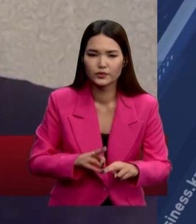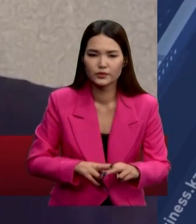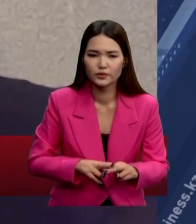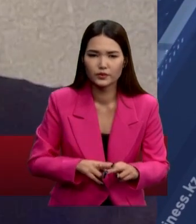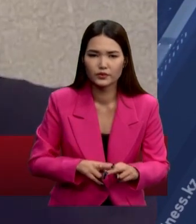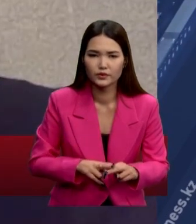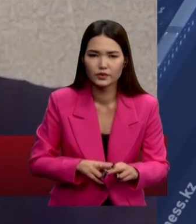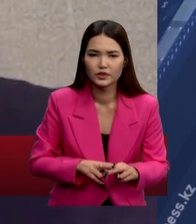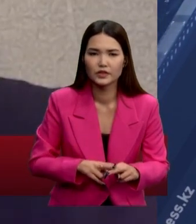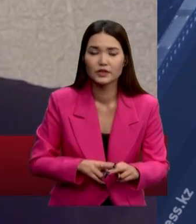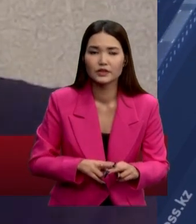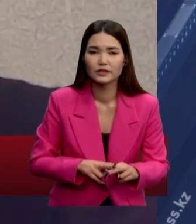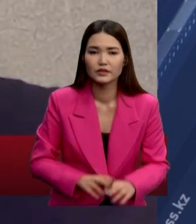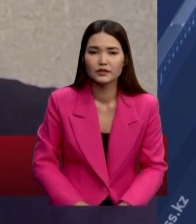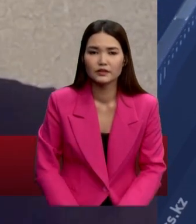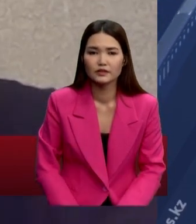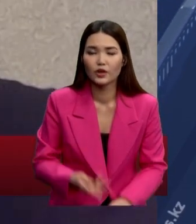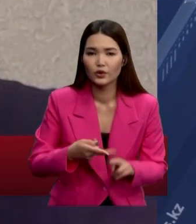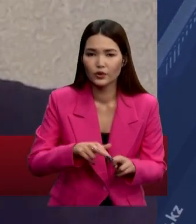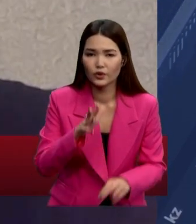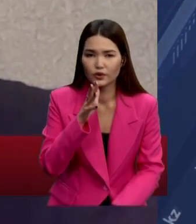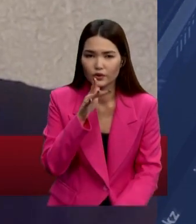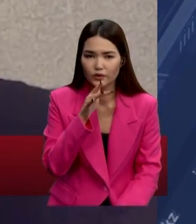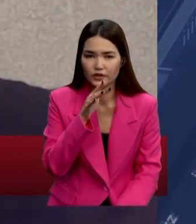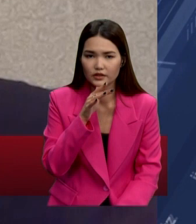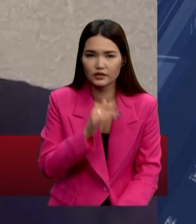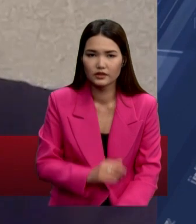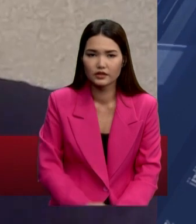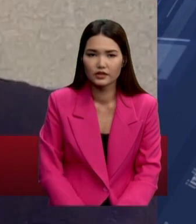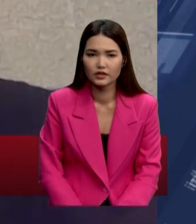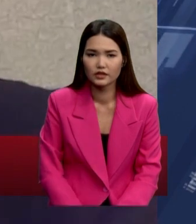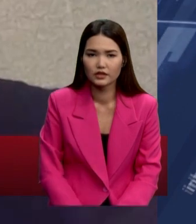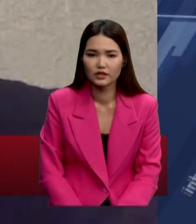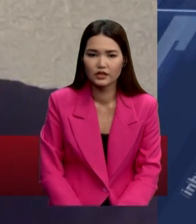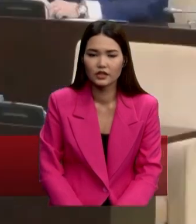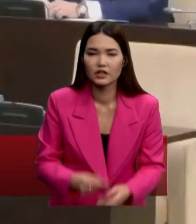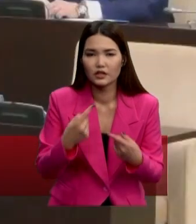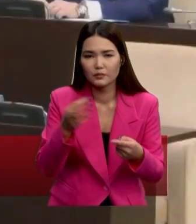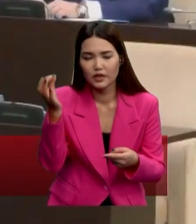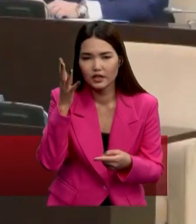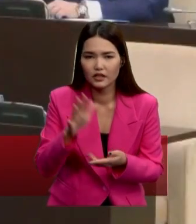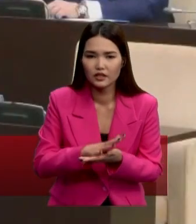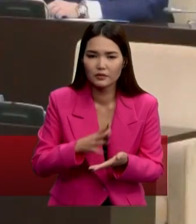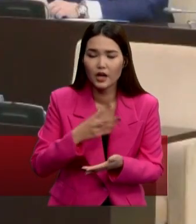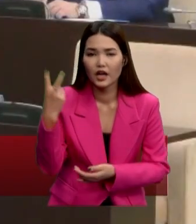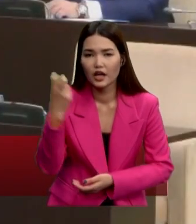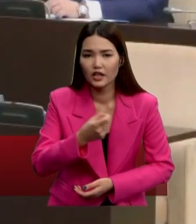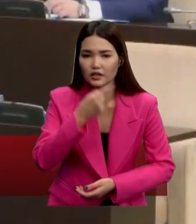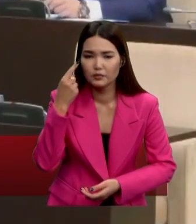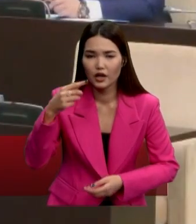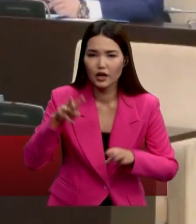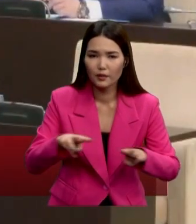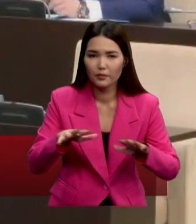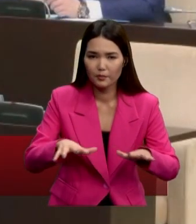Сол бос жүрген уақытында еш себепсіз келіп атып кеткен. Екі апта бұрын ғана